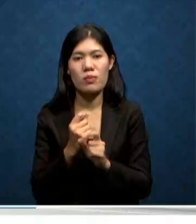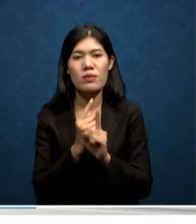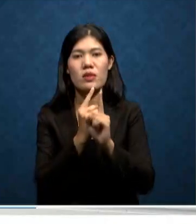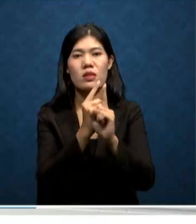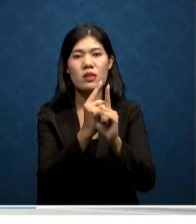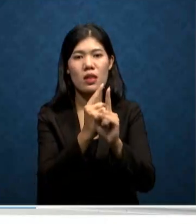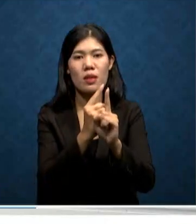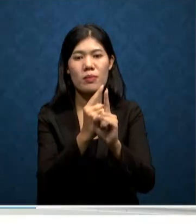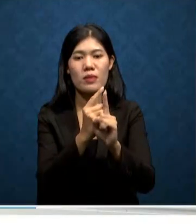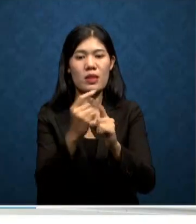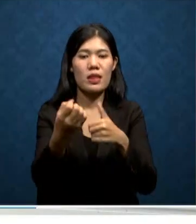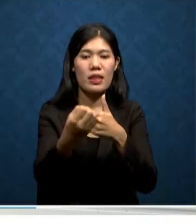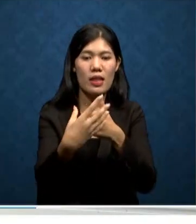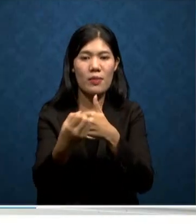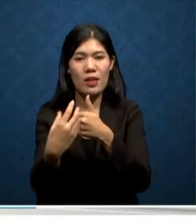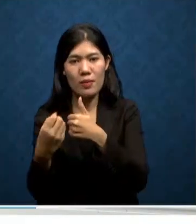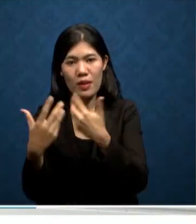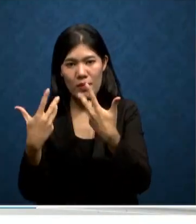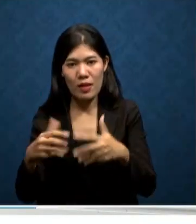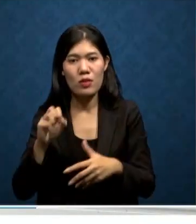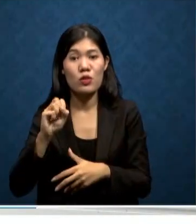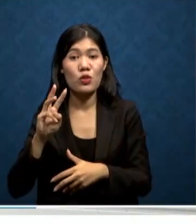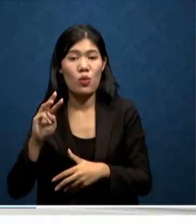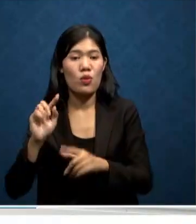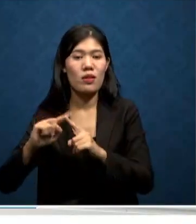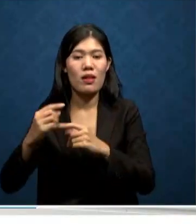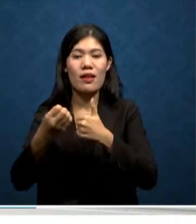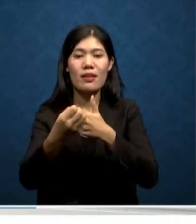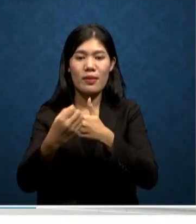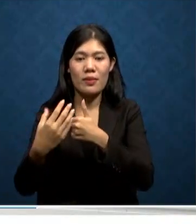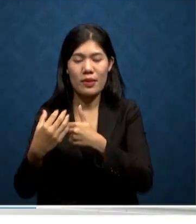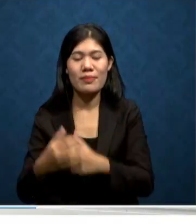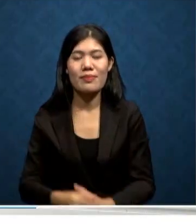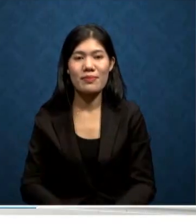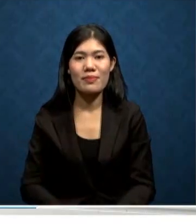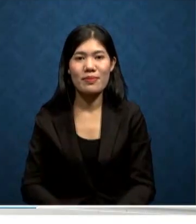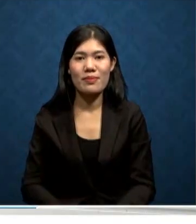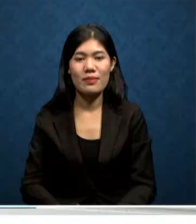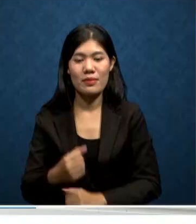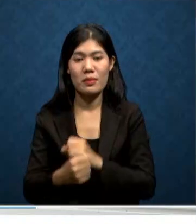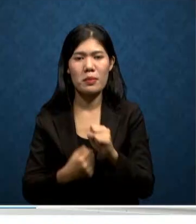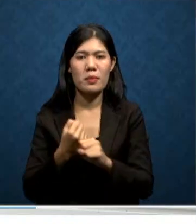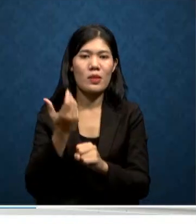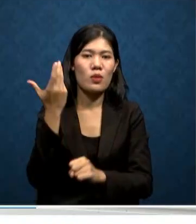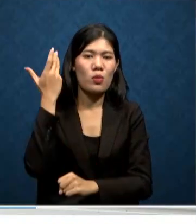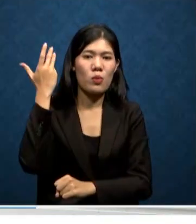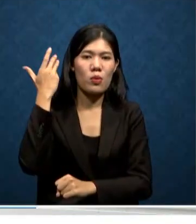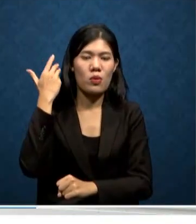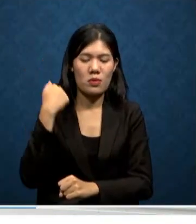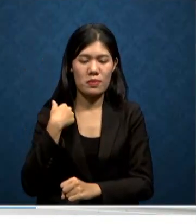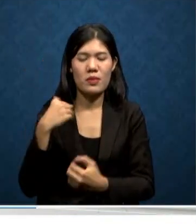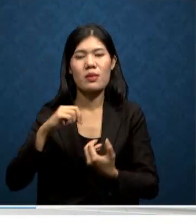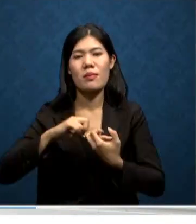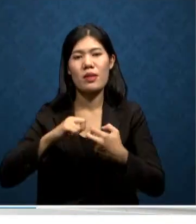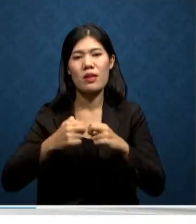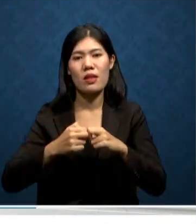ห่วงใยของท่านสมาชิกวุฒิสภานะครับเอ่อโดยในปีก่อนๆที่ผ่านมาเราเจอปัญหา